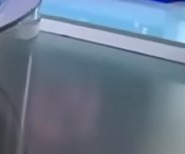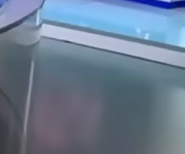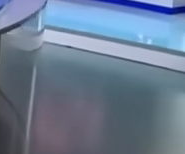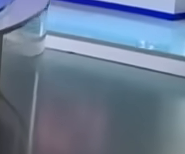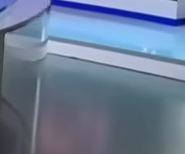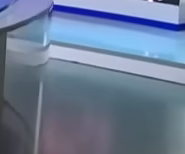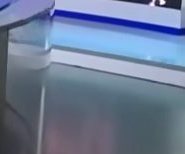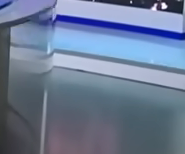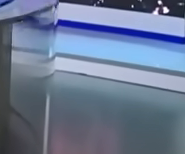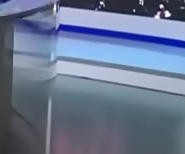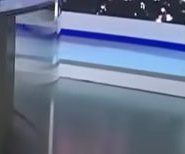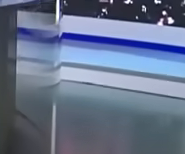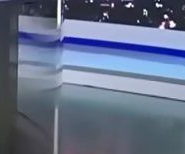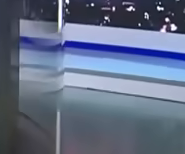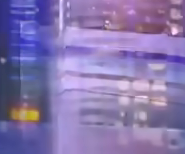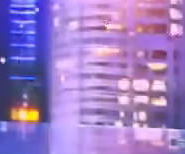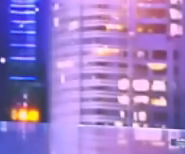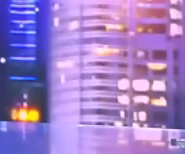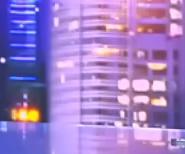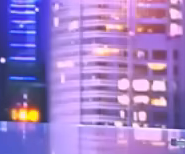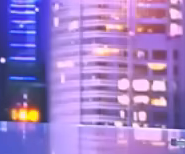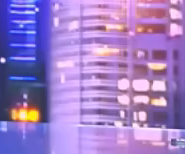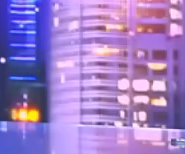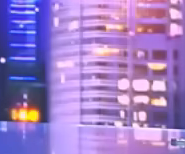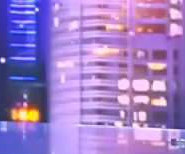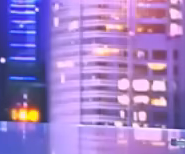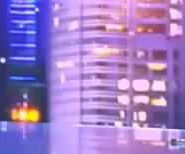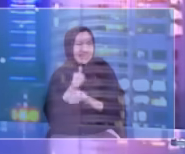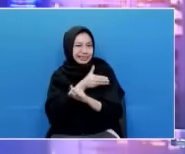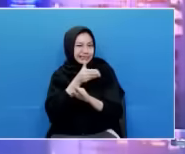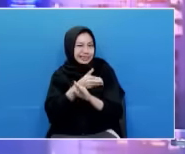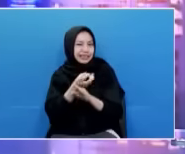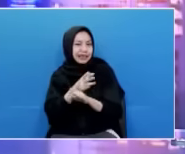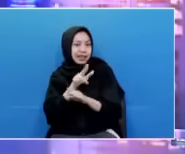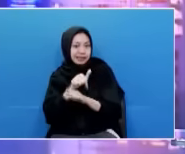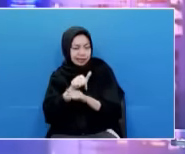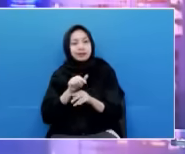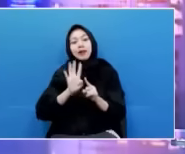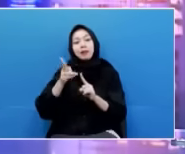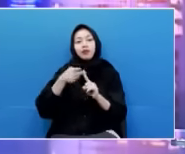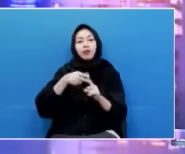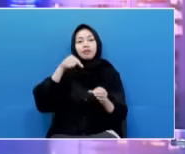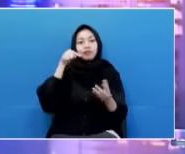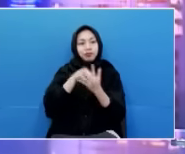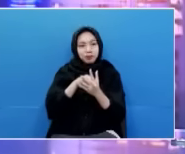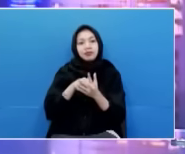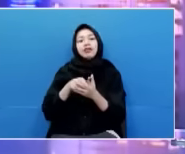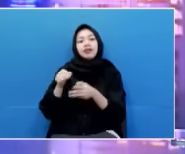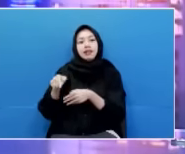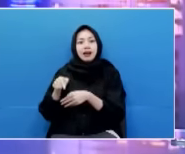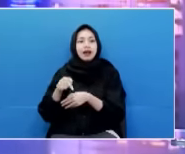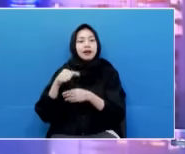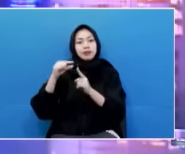saara 14 Februari tinggal menghitung hari ketua tim pemenangan Ganjar pranowo dan Mahfud MD Puan Maharani mengaku